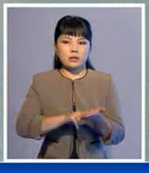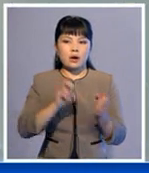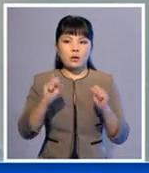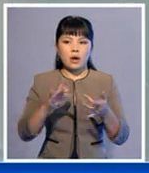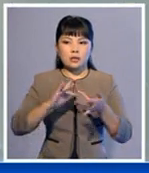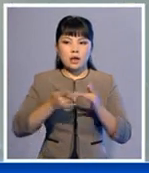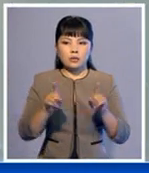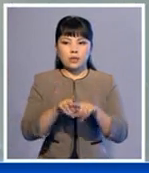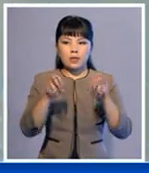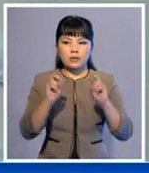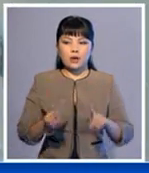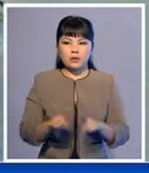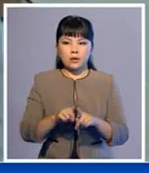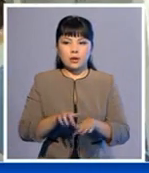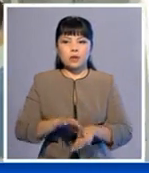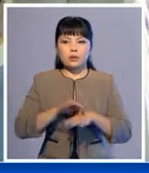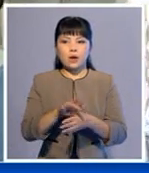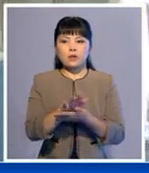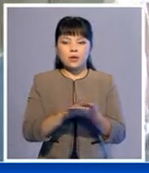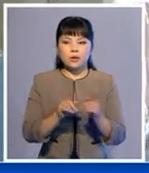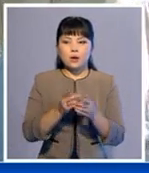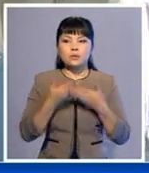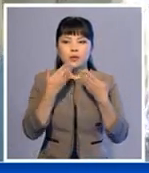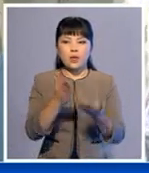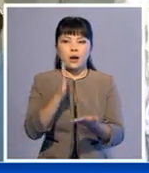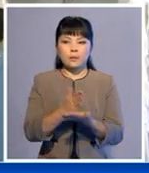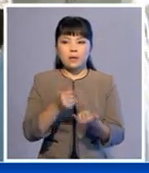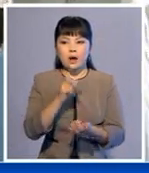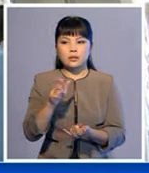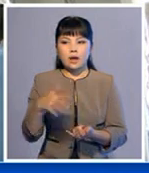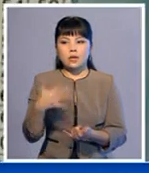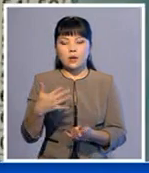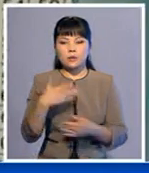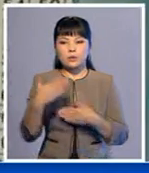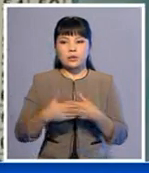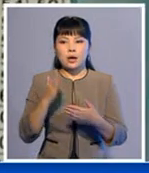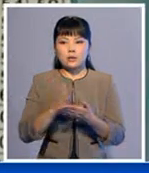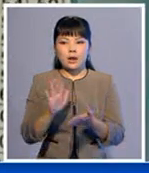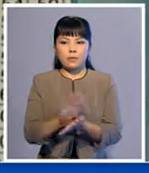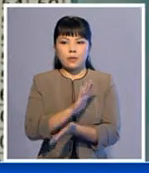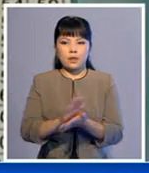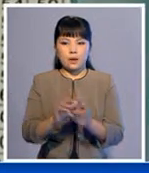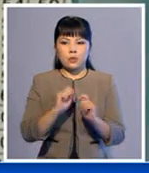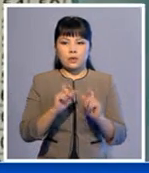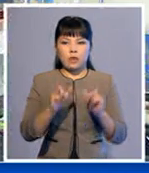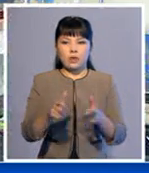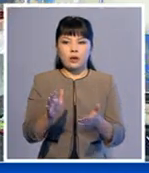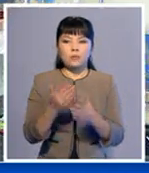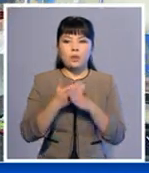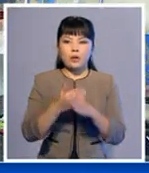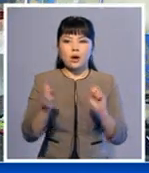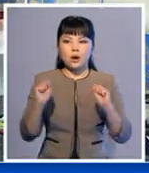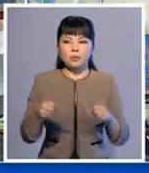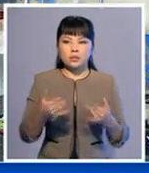ғаламтор арқылы электронды нұсқада өтініштер қабылдана береді. Азаматтарға 50 түрлі медициналық көмек тегін көрсетілмек. Ал келер жылдан